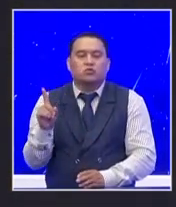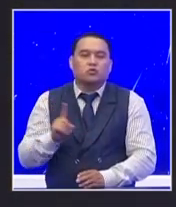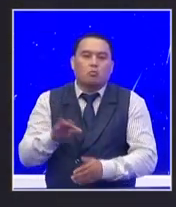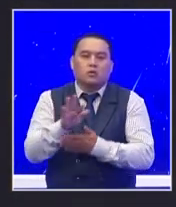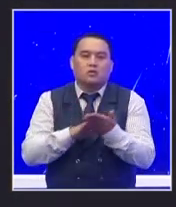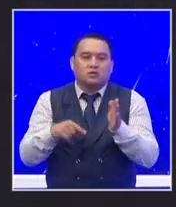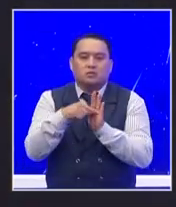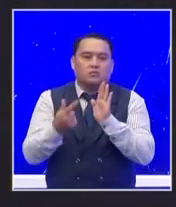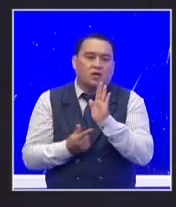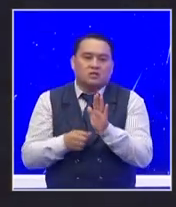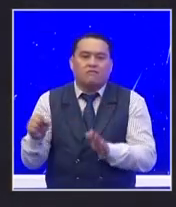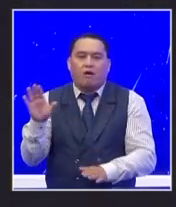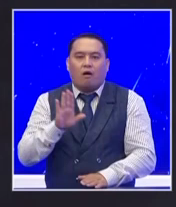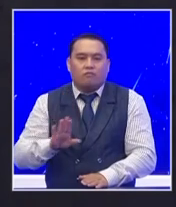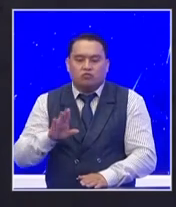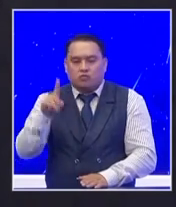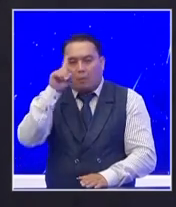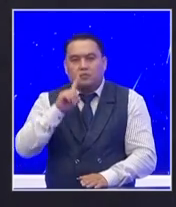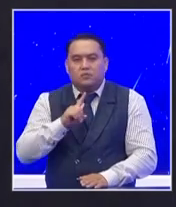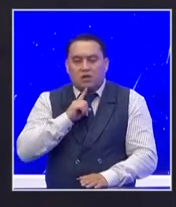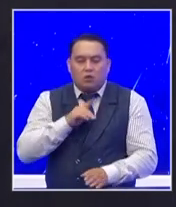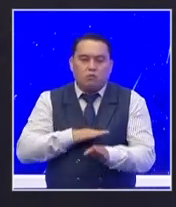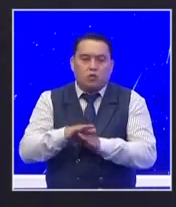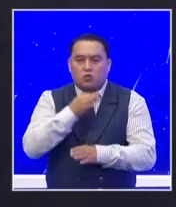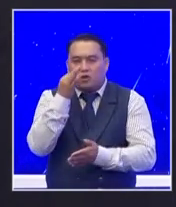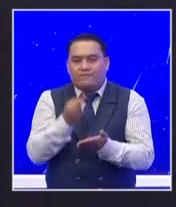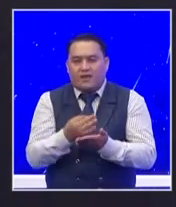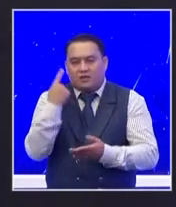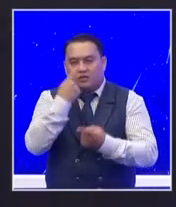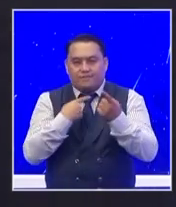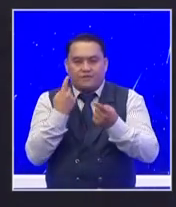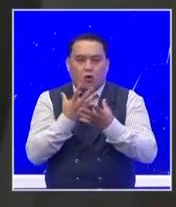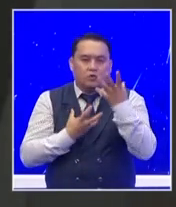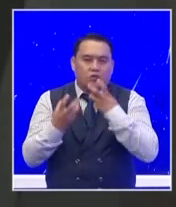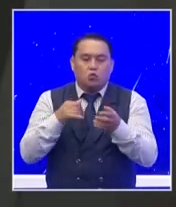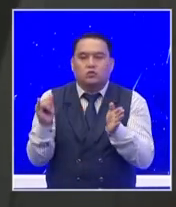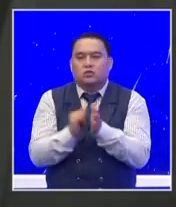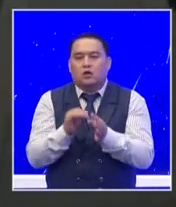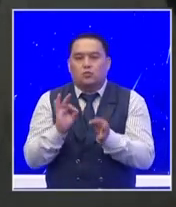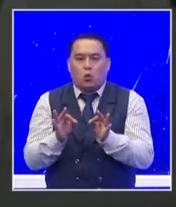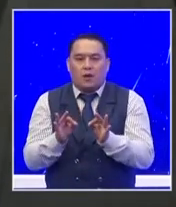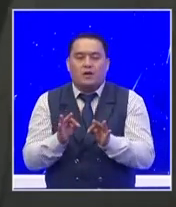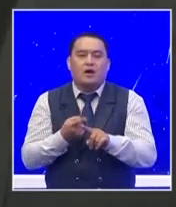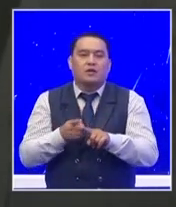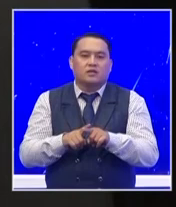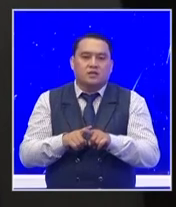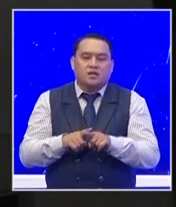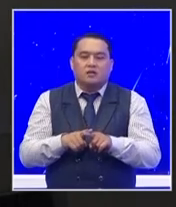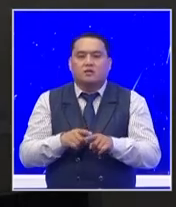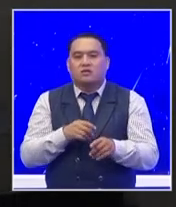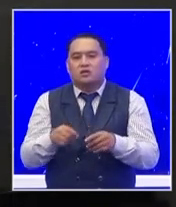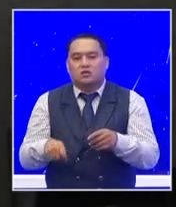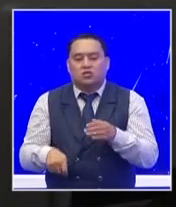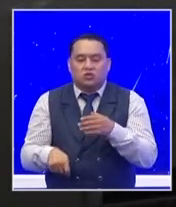продлен до 17 августа. До тех пор гражданам придется с полной ответственностью подходить к соблюдению всех установленных норм. Это позволит избежать и